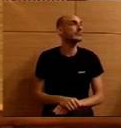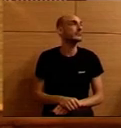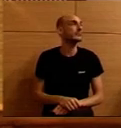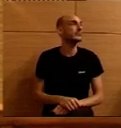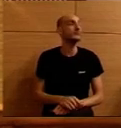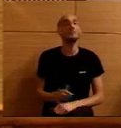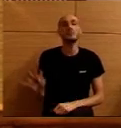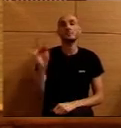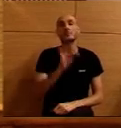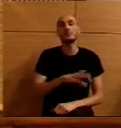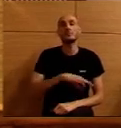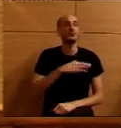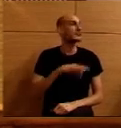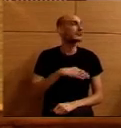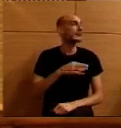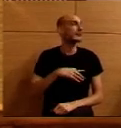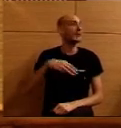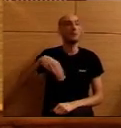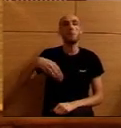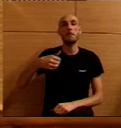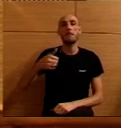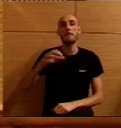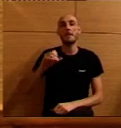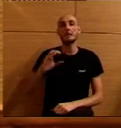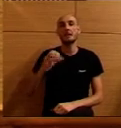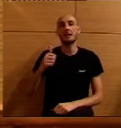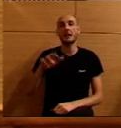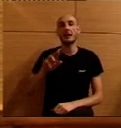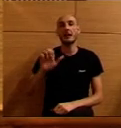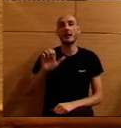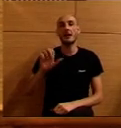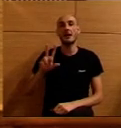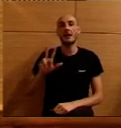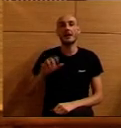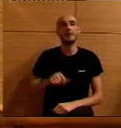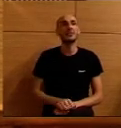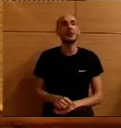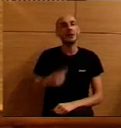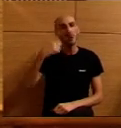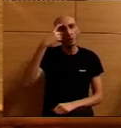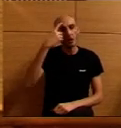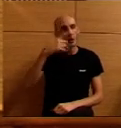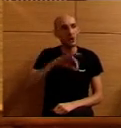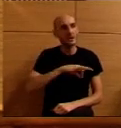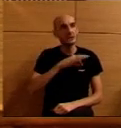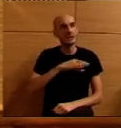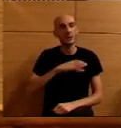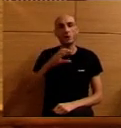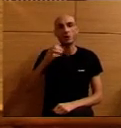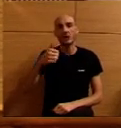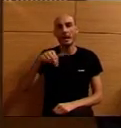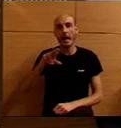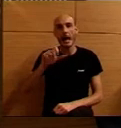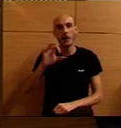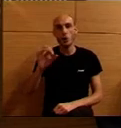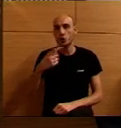Mire, anem a començar. Jo penso que el senyor Carlos no ha llegit o no ha comprès bé la moció que planteja el